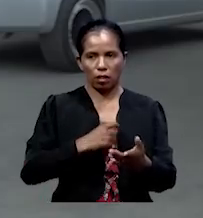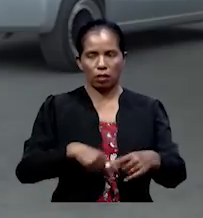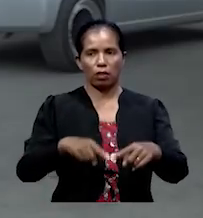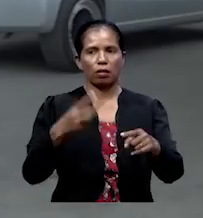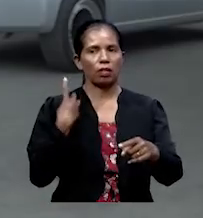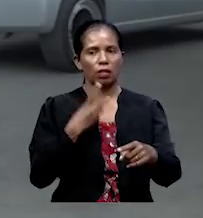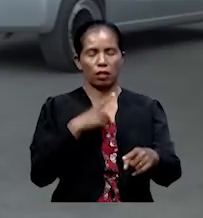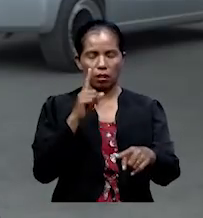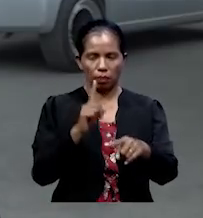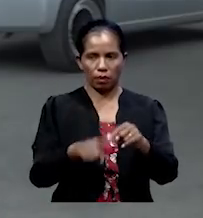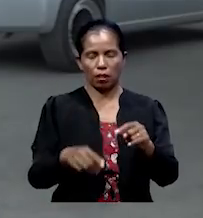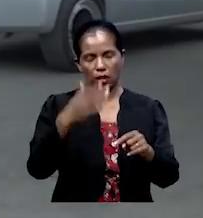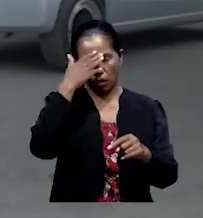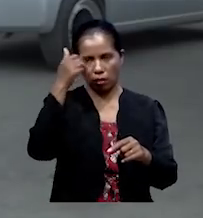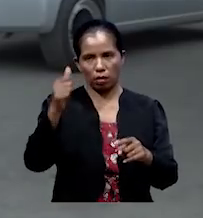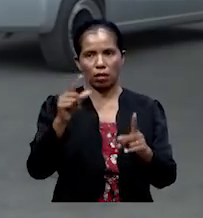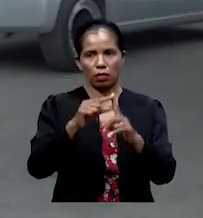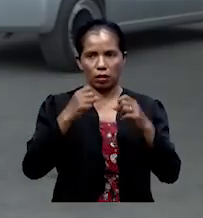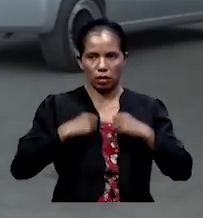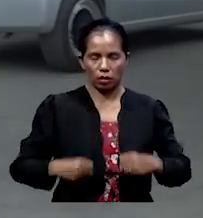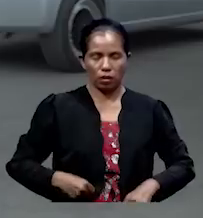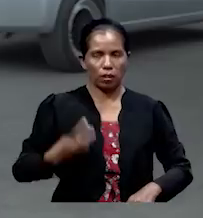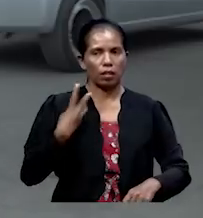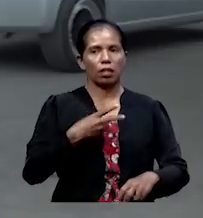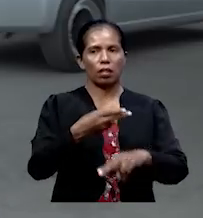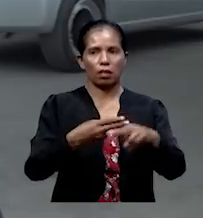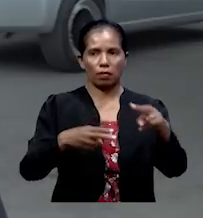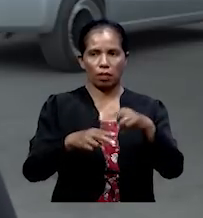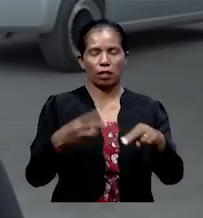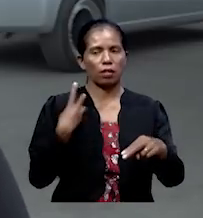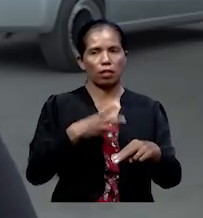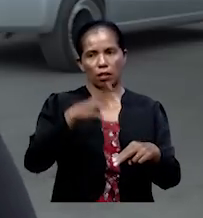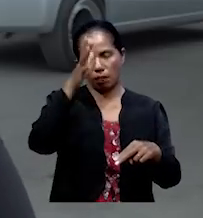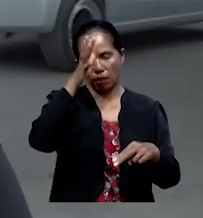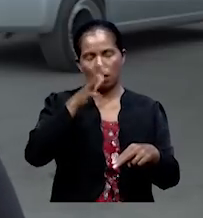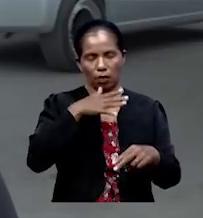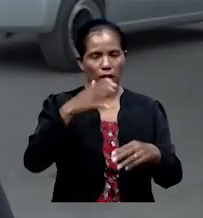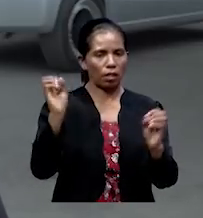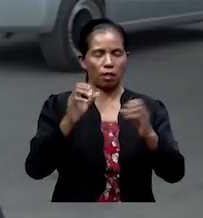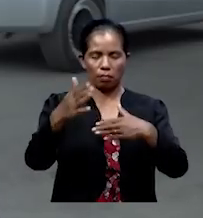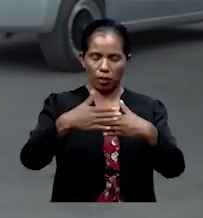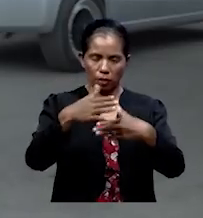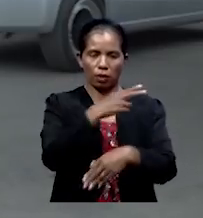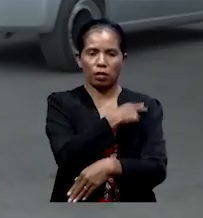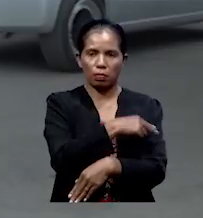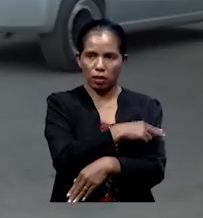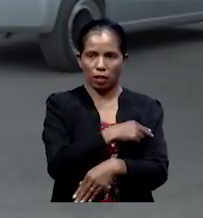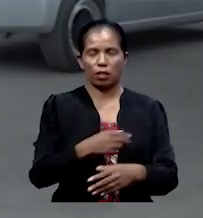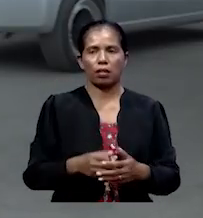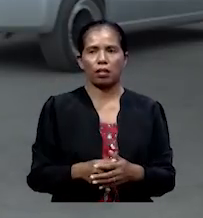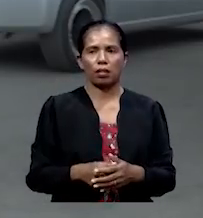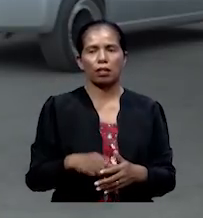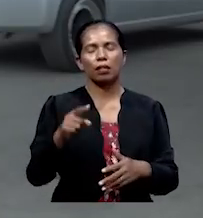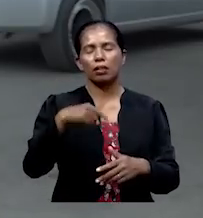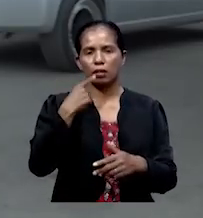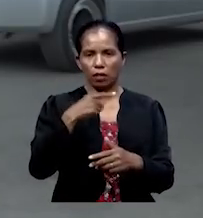itela bele halua kata klia fuan de be Saudi telima rasik. Seti na ama rasik malaku hak besik ba sentru Saudi ne setang